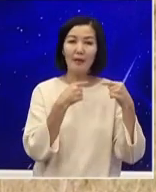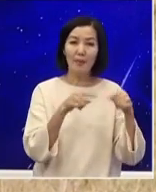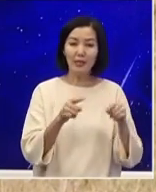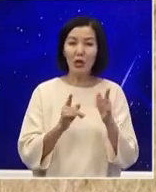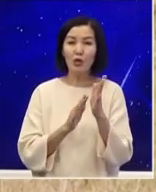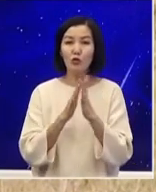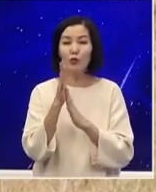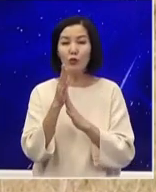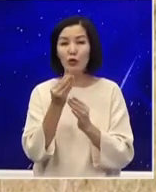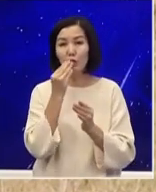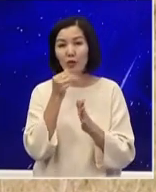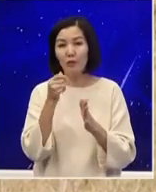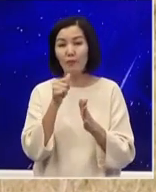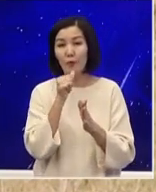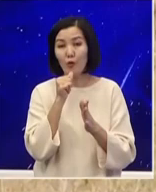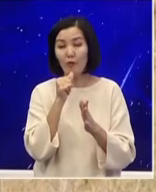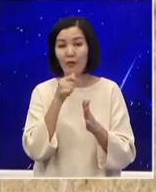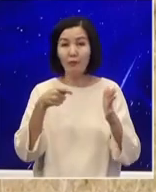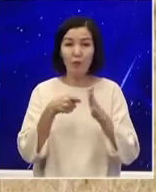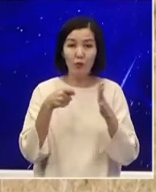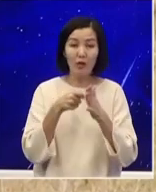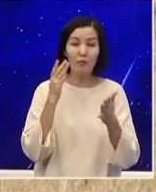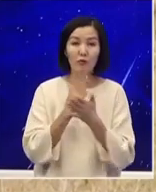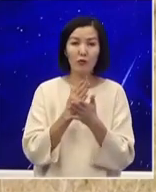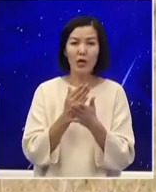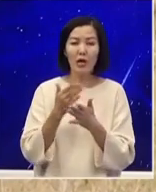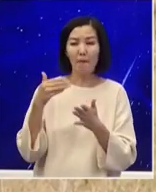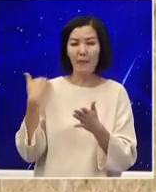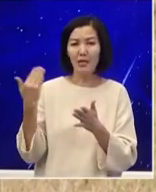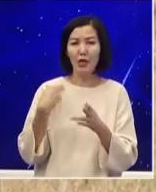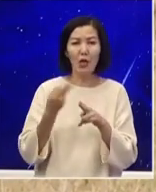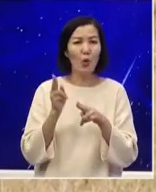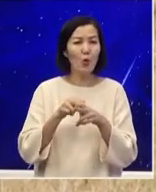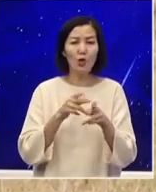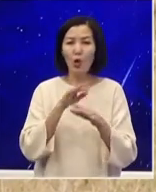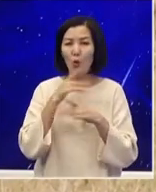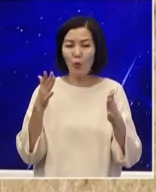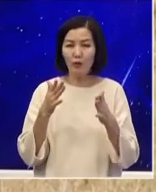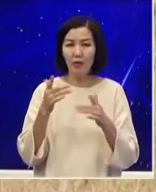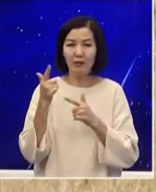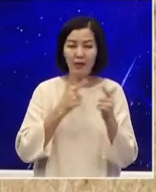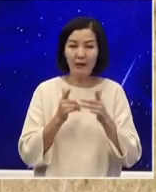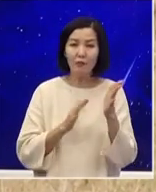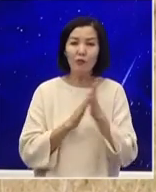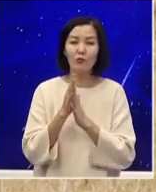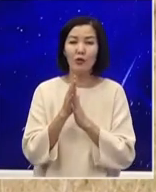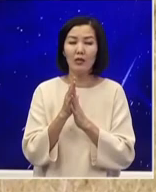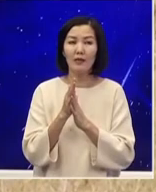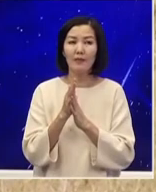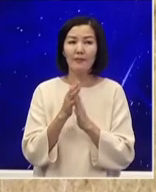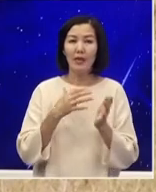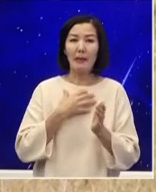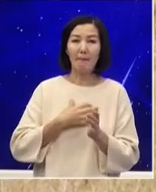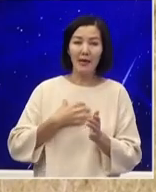кейін келесіге ауысты, төртіншіге ауысып келгенде уже ең бірінші клеткамыздың шөбі қайтадан өсіп дайын тұрады. Бұның маңыздылығы